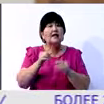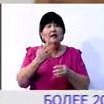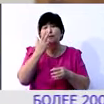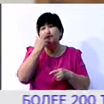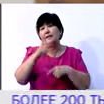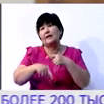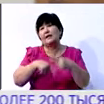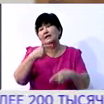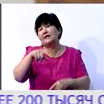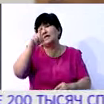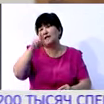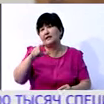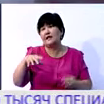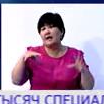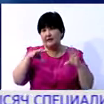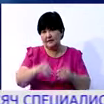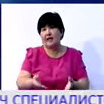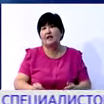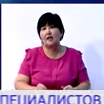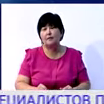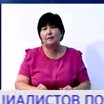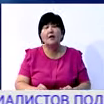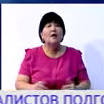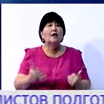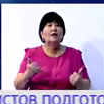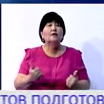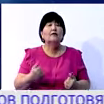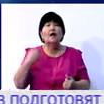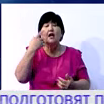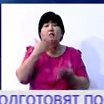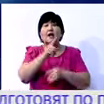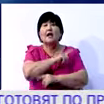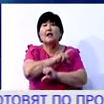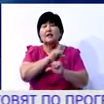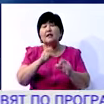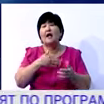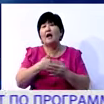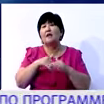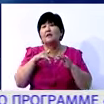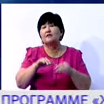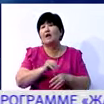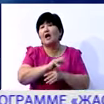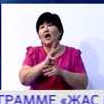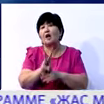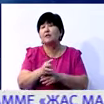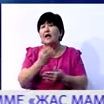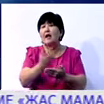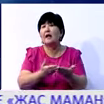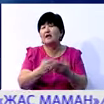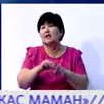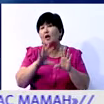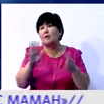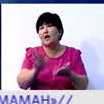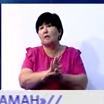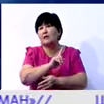социализация контингента. Сегодня частные клиники активно задействованы в обеспечении гарантированного объема